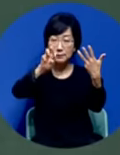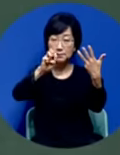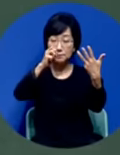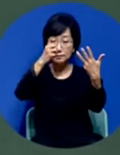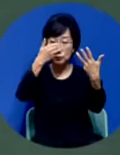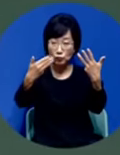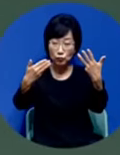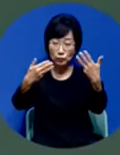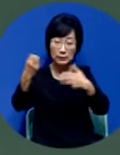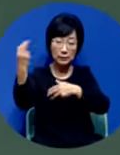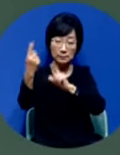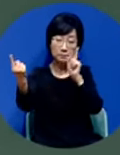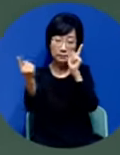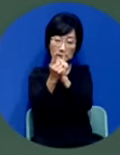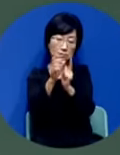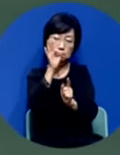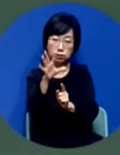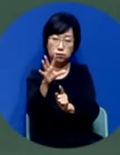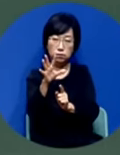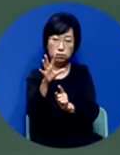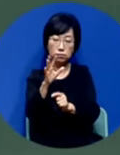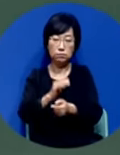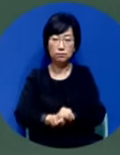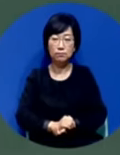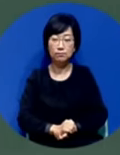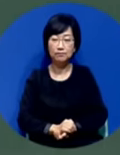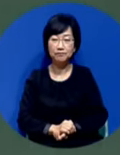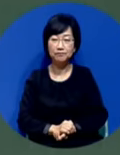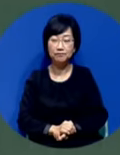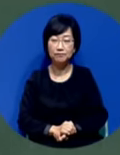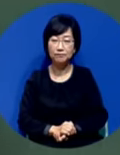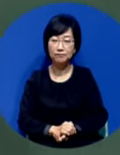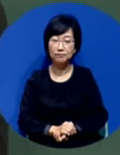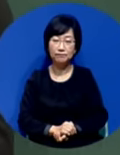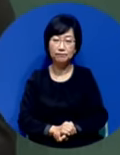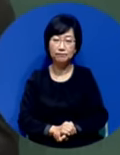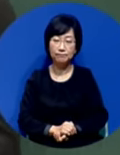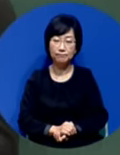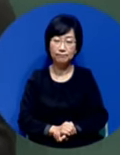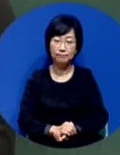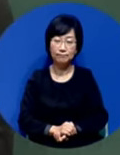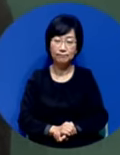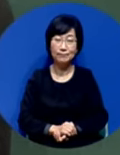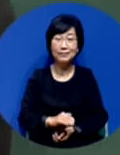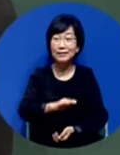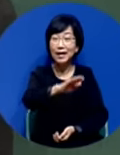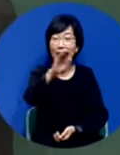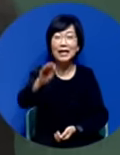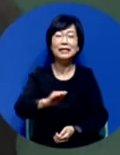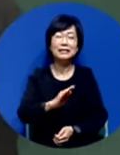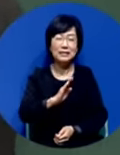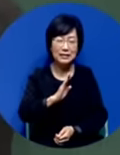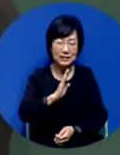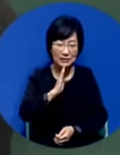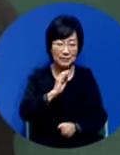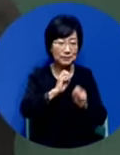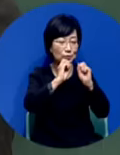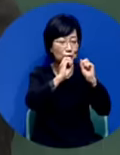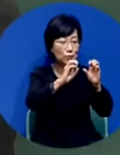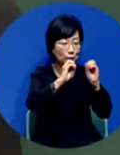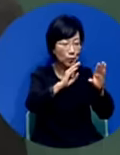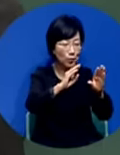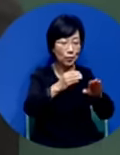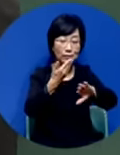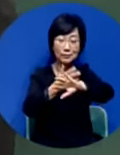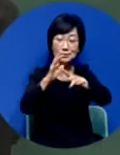这太监再也看不着腓力了。 이게 얼마나 중요한 말들? 这是何等的重要。 자, 여러분이 오늘 참 전도 성교 깨닫고 기도하고